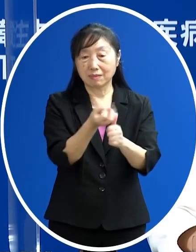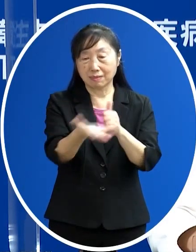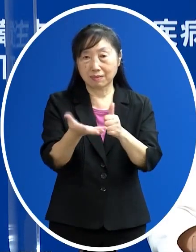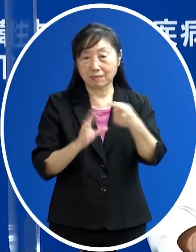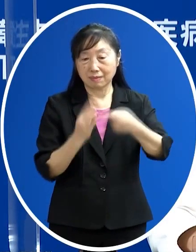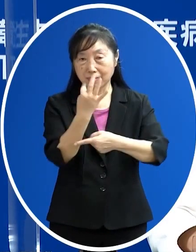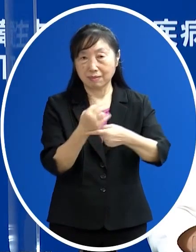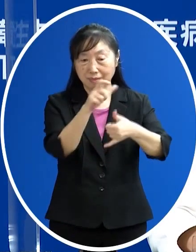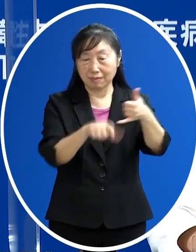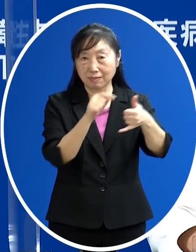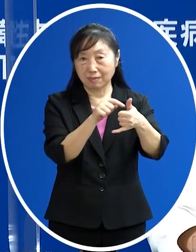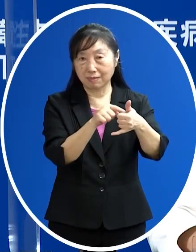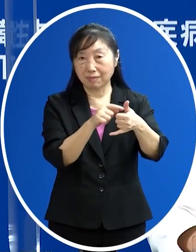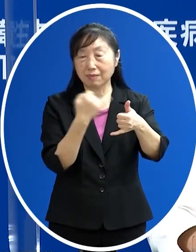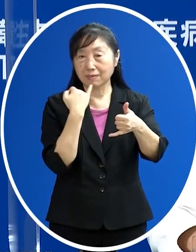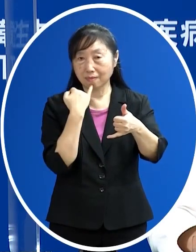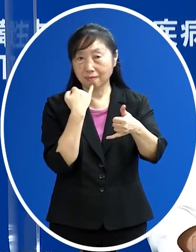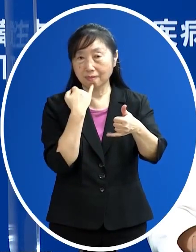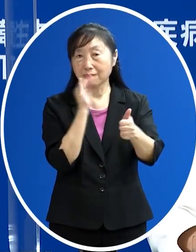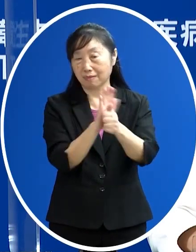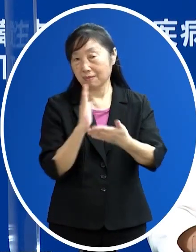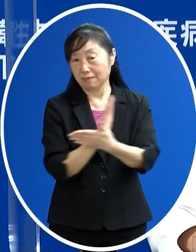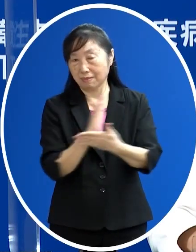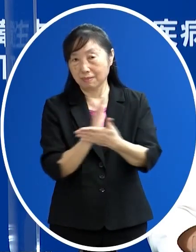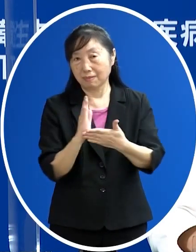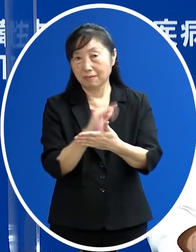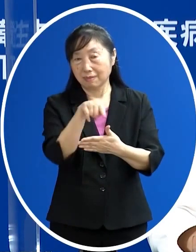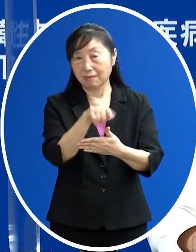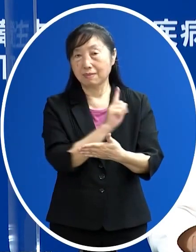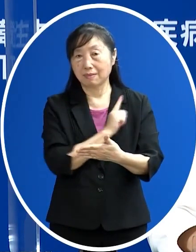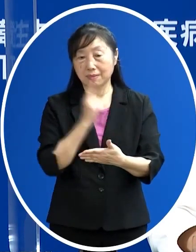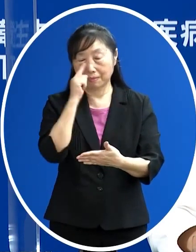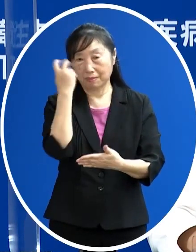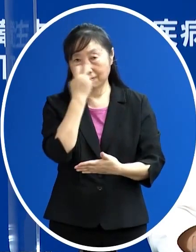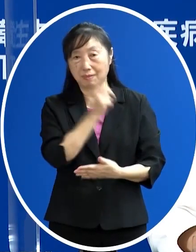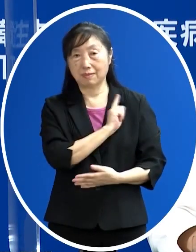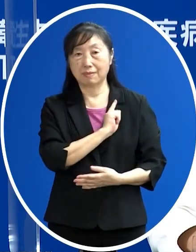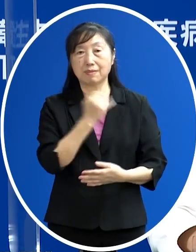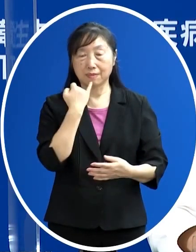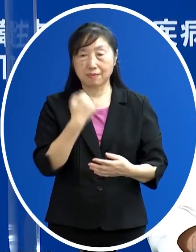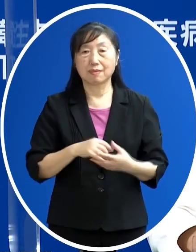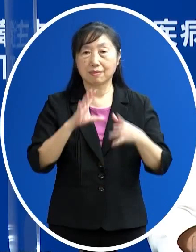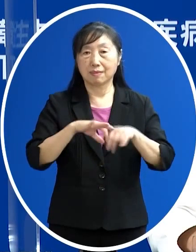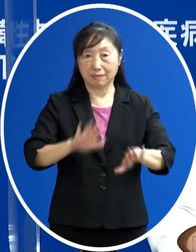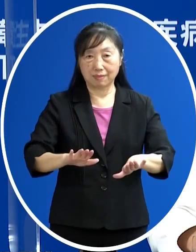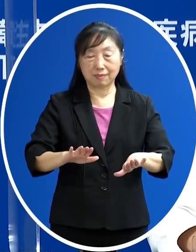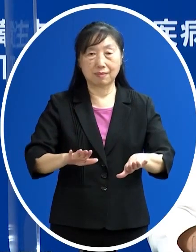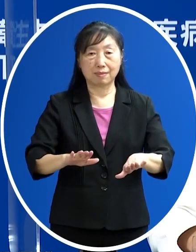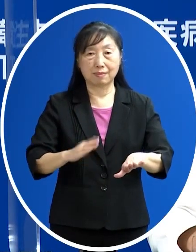的一个个案有高度的鉴别力，所以而且它可以自行操作，所以我们会即日起就